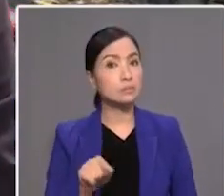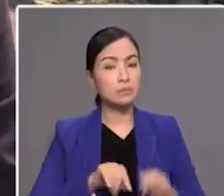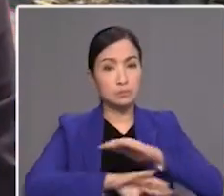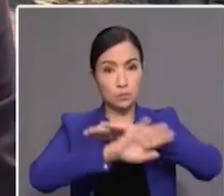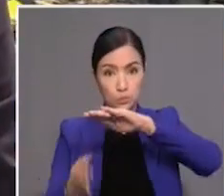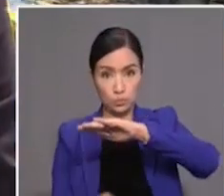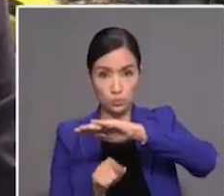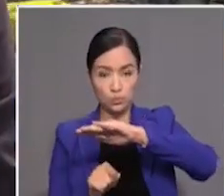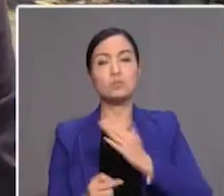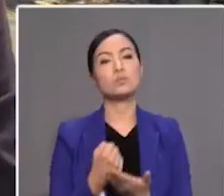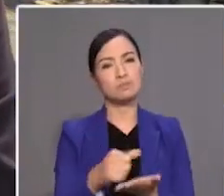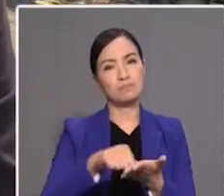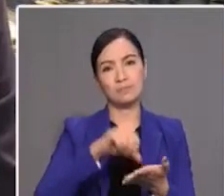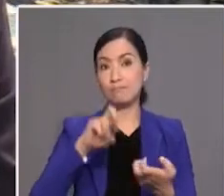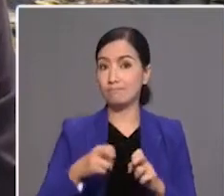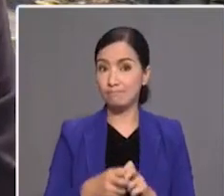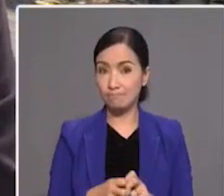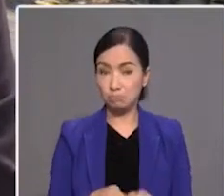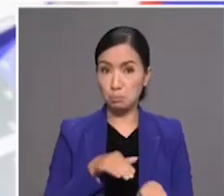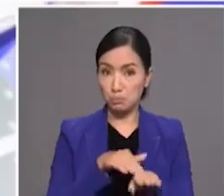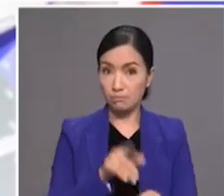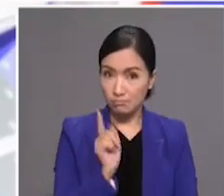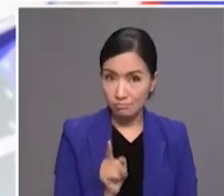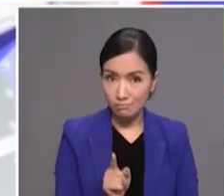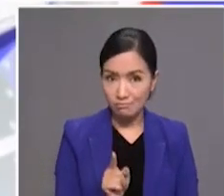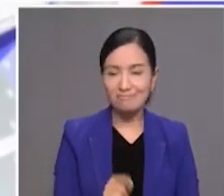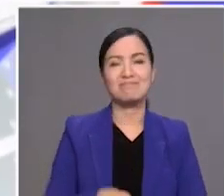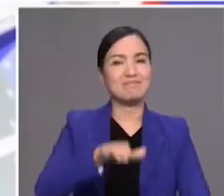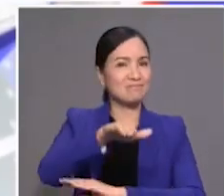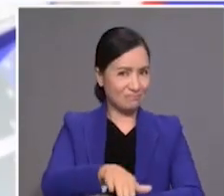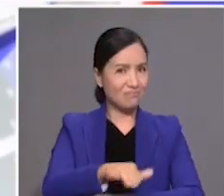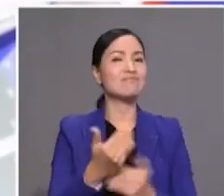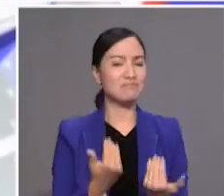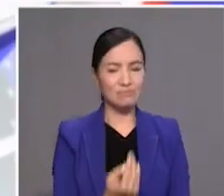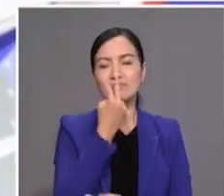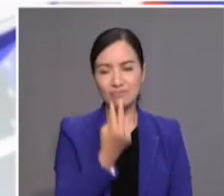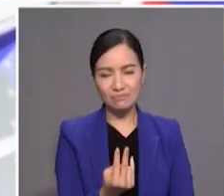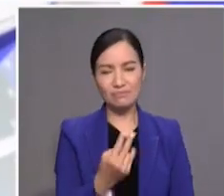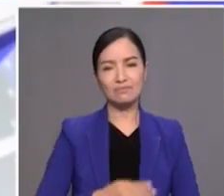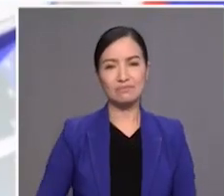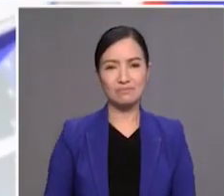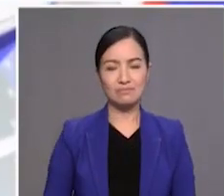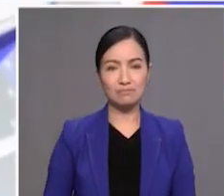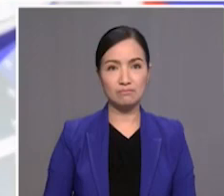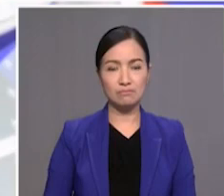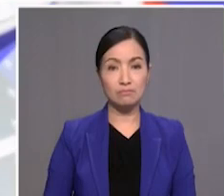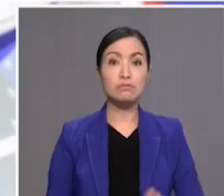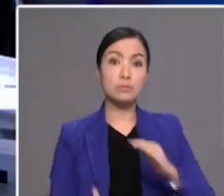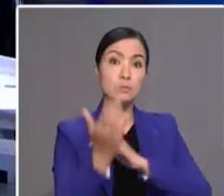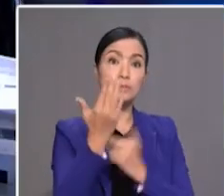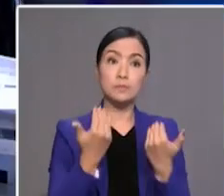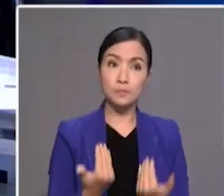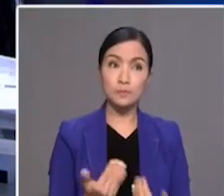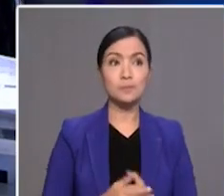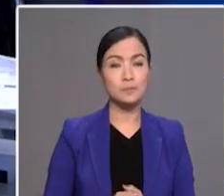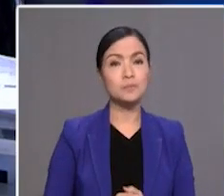คลี่คลายการจราจรของคนกรุงได้จริงหรือไม่เดี๋ยวเราต้องจับตาช่วงเวลาเร่งด่วนของเย็นวันนี้ค่ะ ในช่วงสายที่ผ่านมานะครับการจราจ